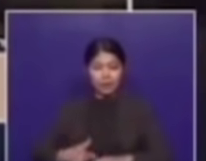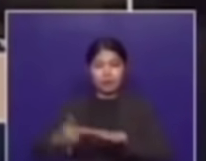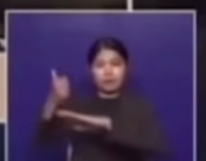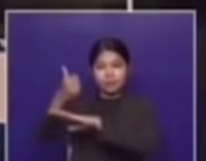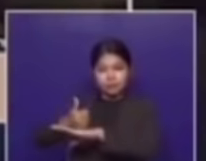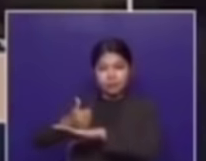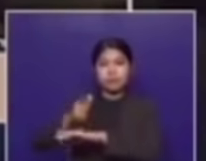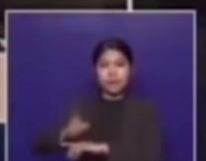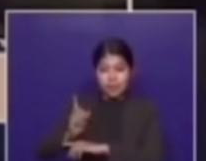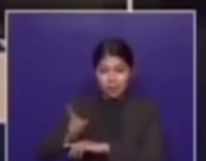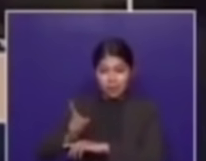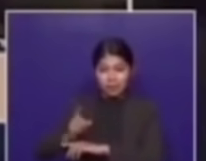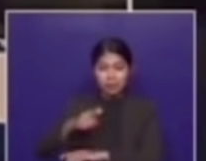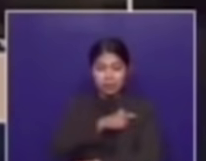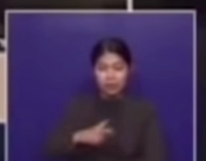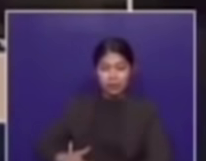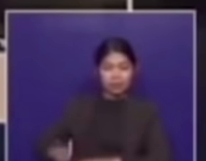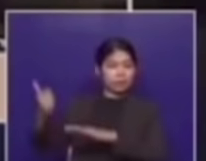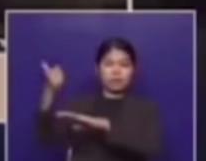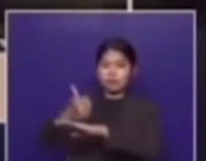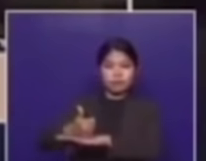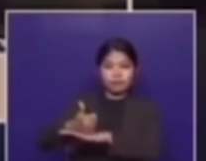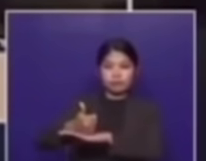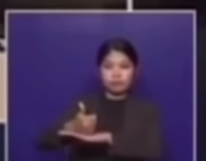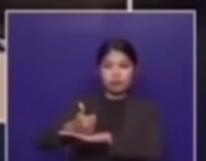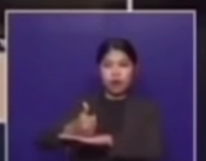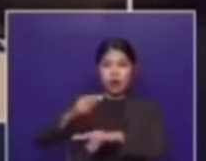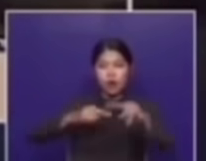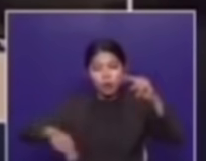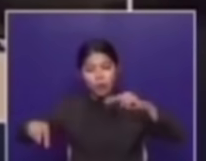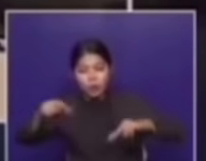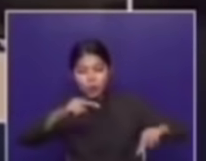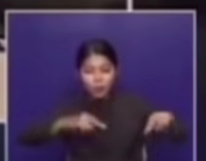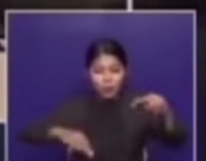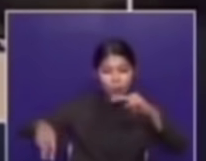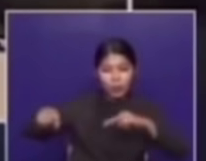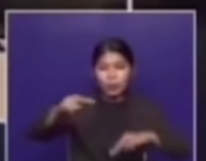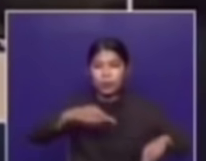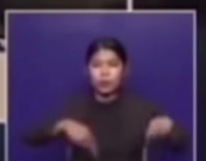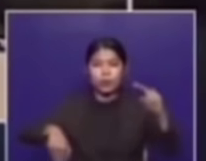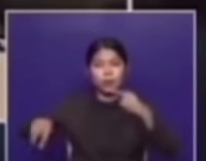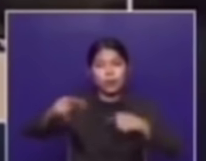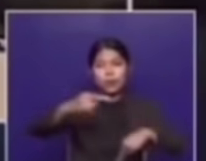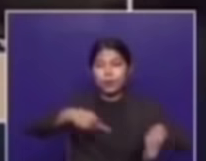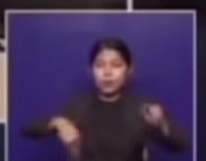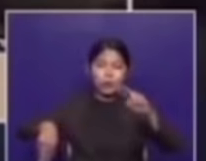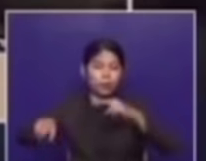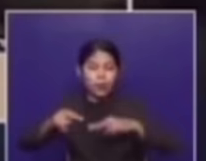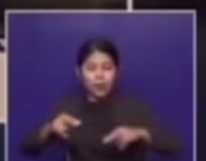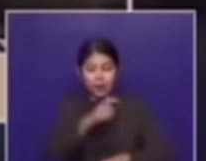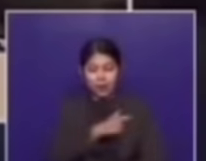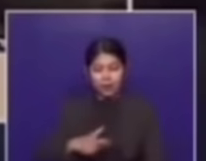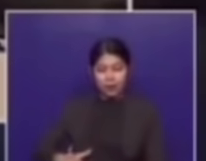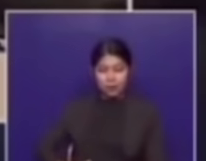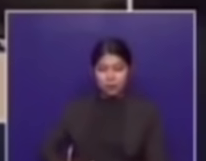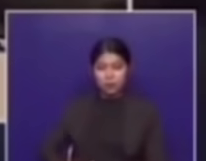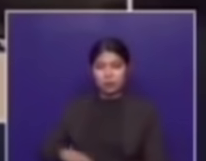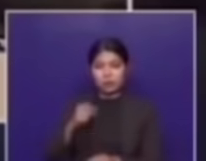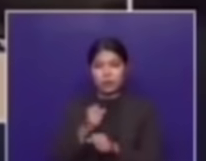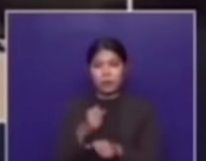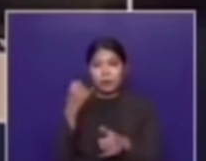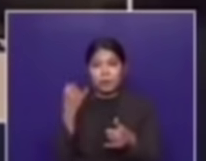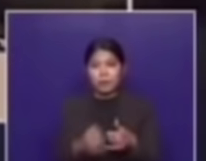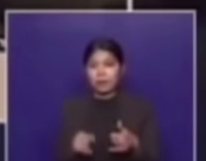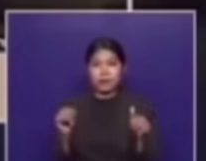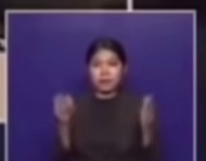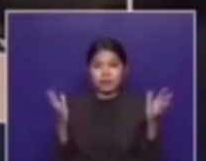ากษัตริย์มั่นคงสถาพรเพราะทรงปกเกล้าไม่ปกครองตามหลักการที่ว่ากษัตริย์ไม่ทรงกระทำผิด The king can